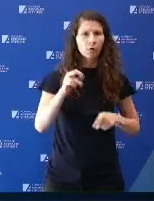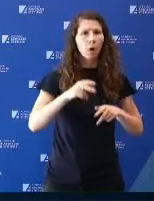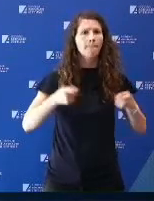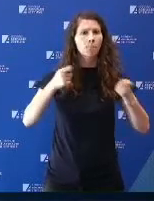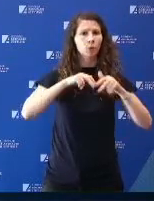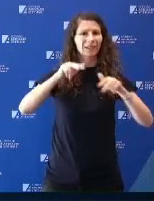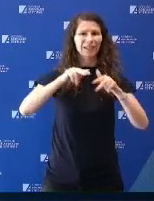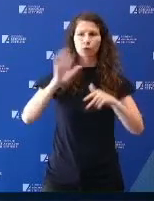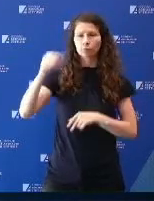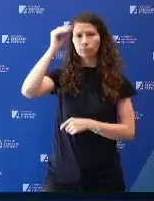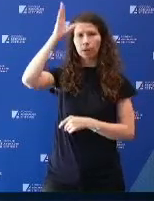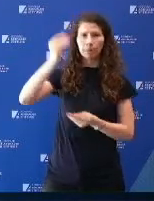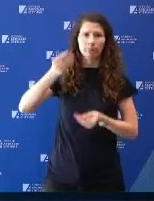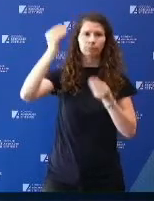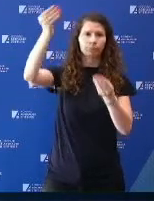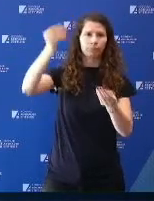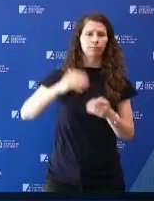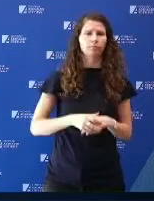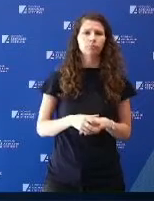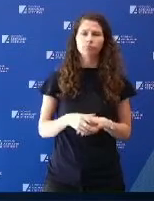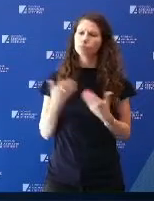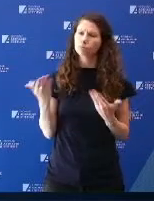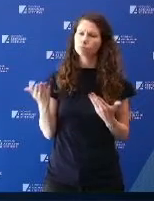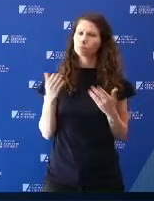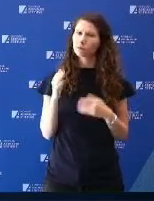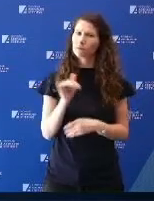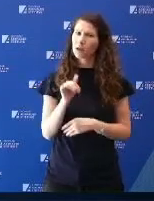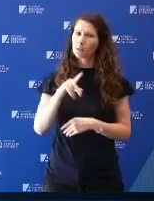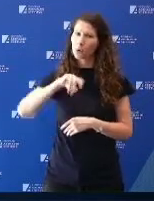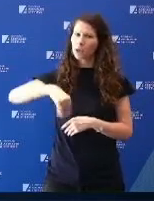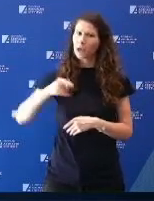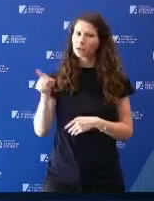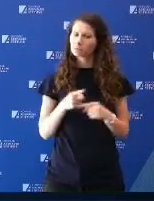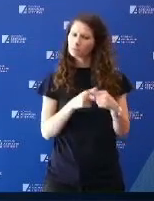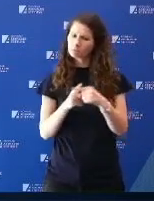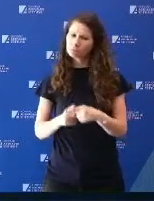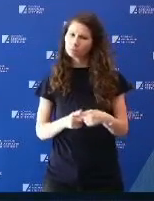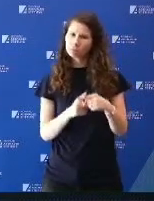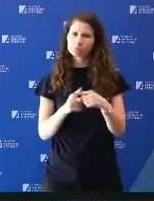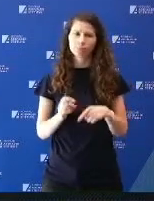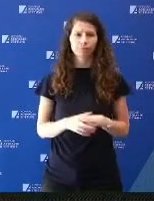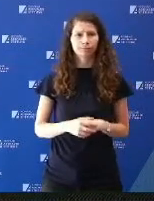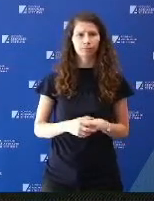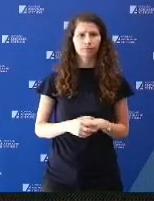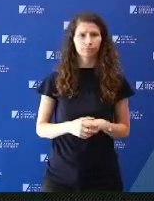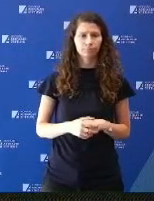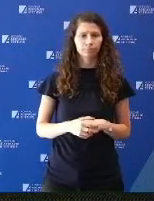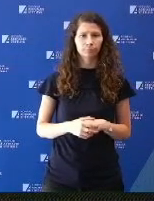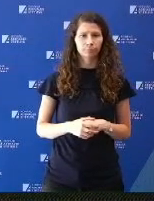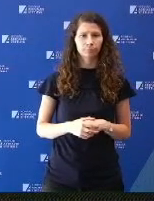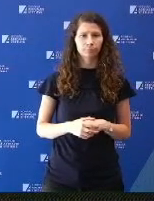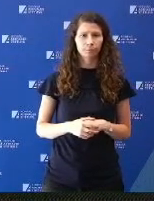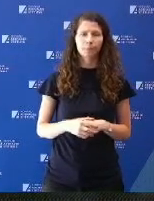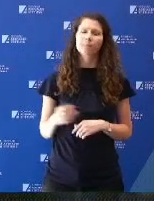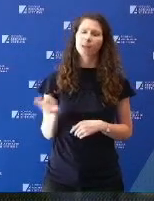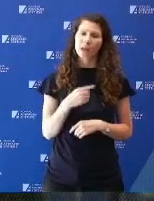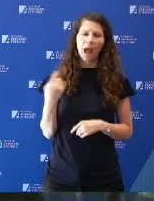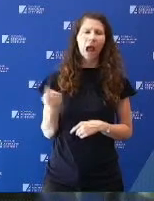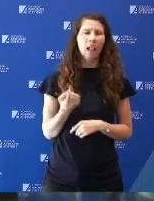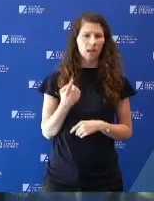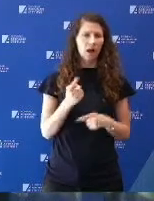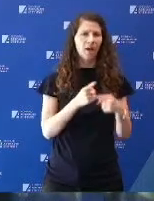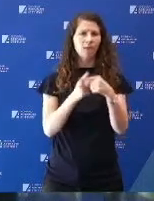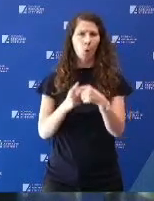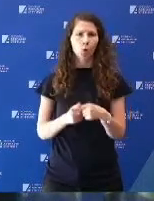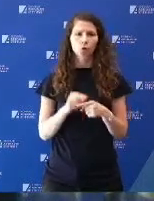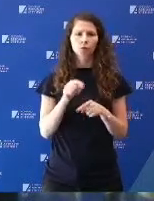stellen. Auf welchen Projekten liegt da Ihr persönlicher Fokus? Also, wir haben uns zwar alle einen Fokus genommen, aber am